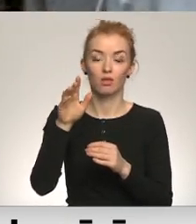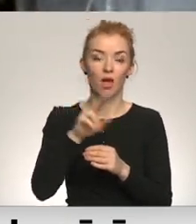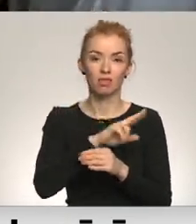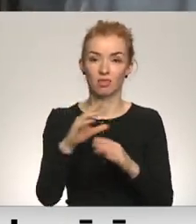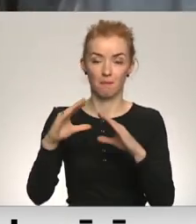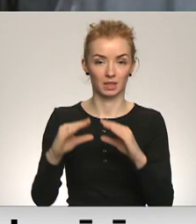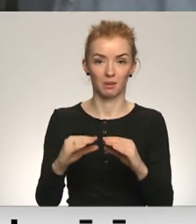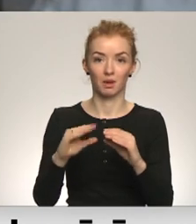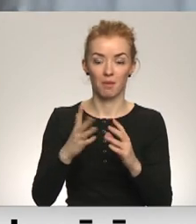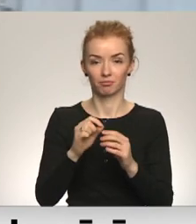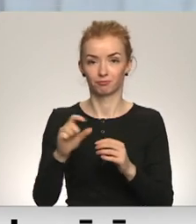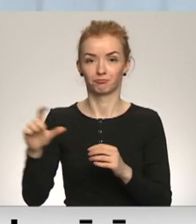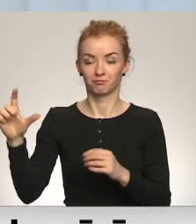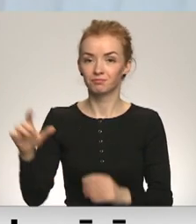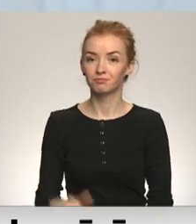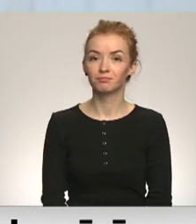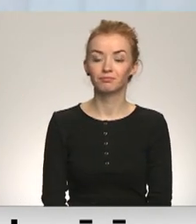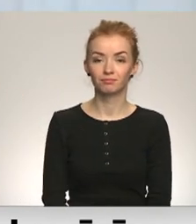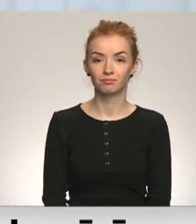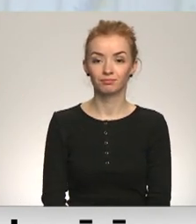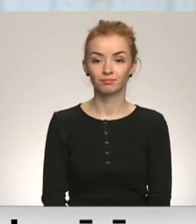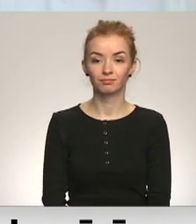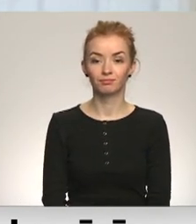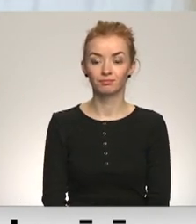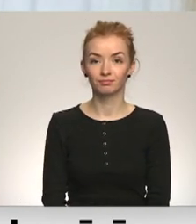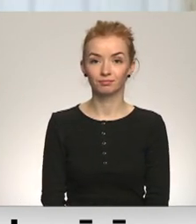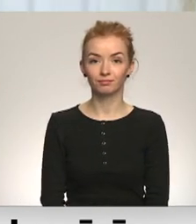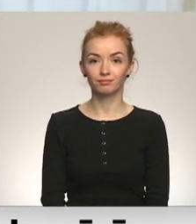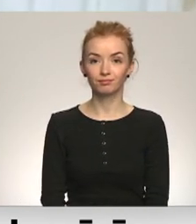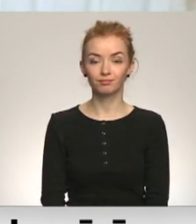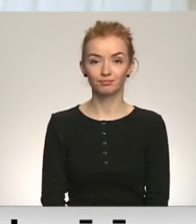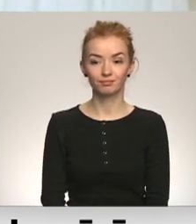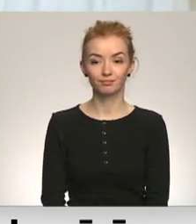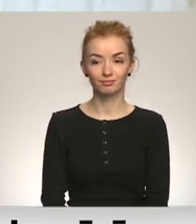nepazeminās. Sandra Leitāne, Dinija Miļjanova, Andris Pāns, RTV.